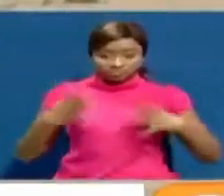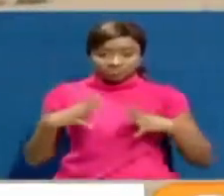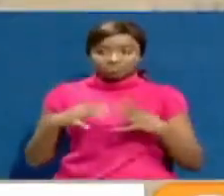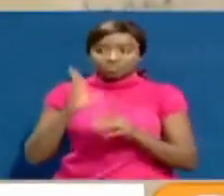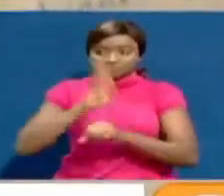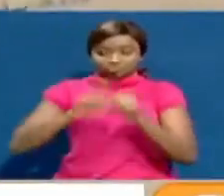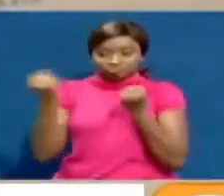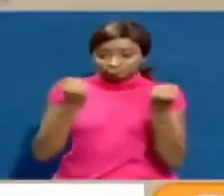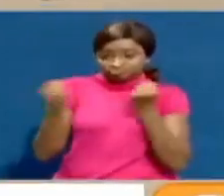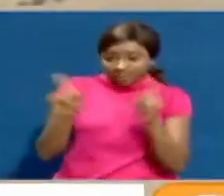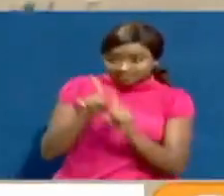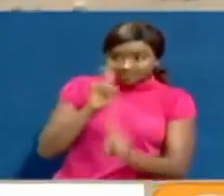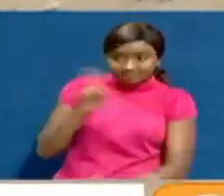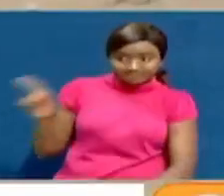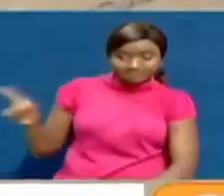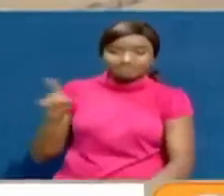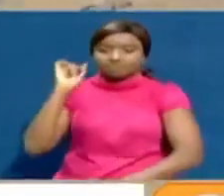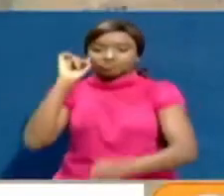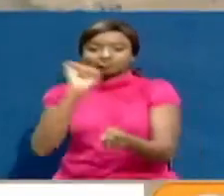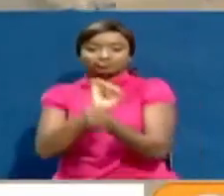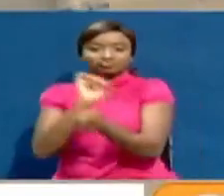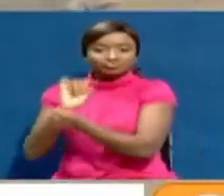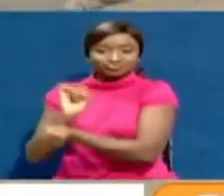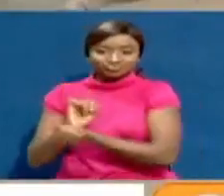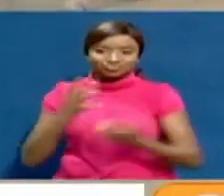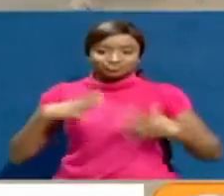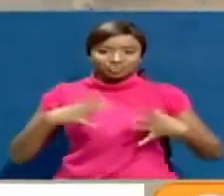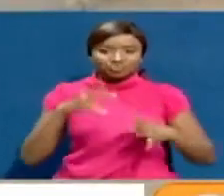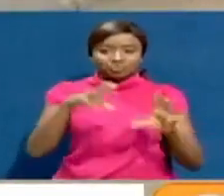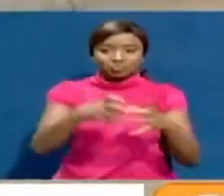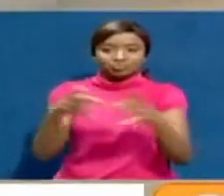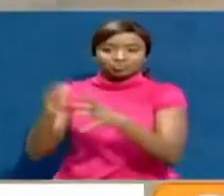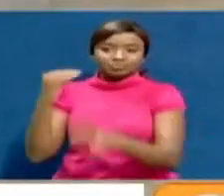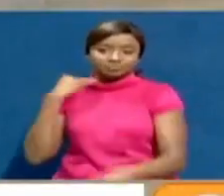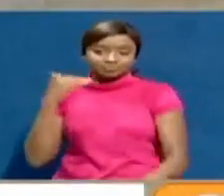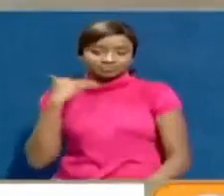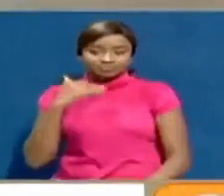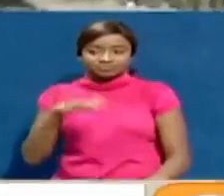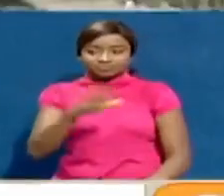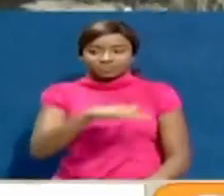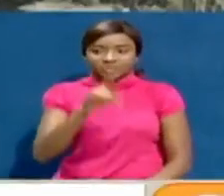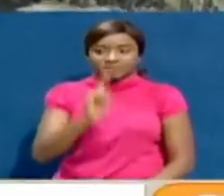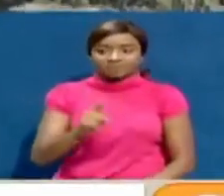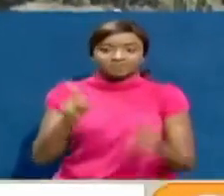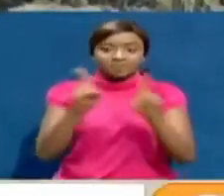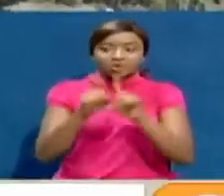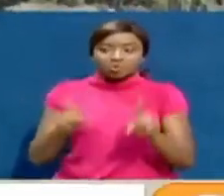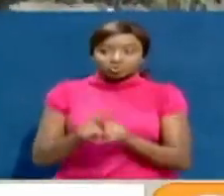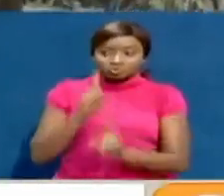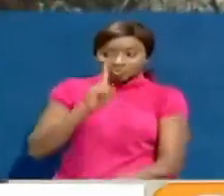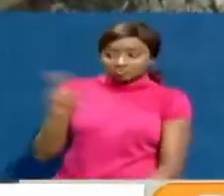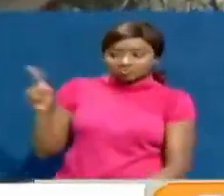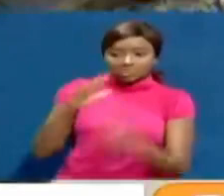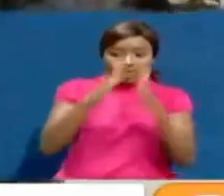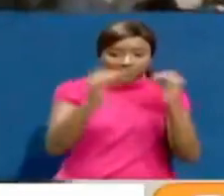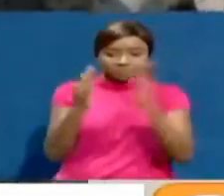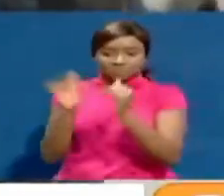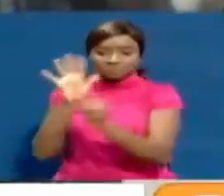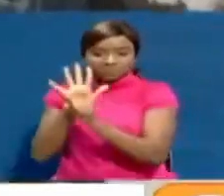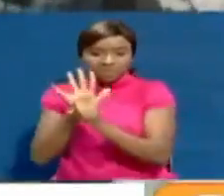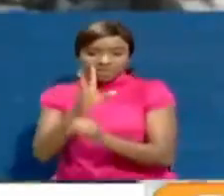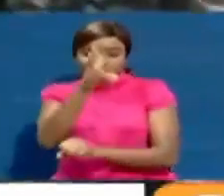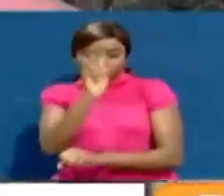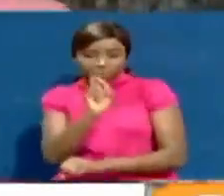kivita kushika doria. Kile kilichoanza kama uhasama wa jamii mbili wiki iliyopita kilisababisha kuteketezwa kwa nyumba zaidi ya